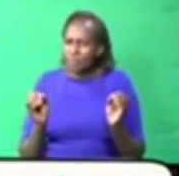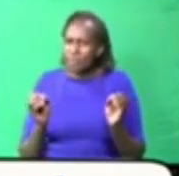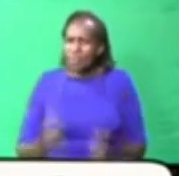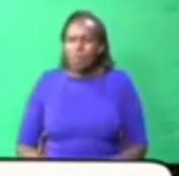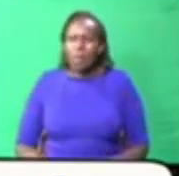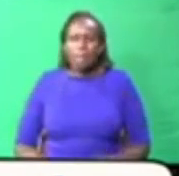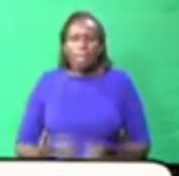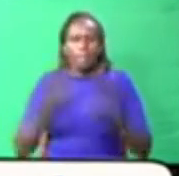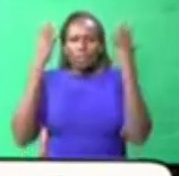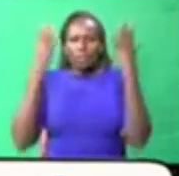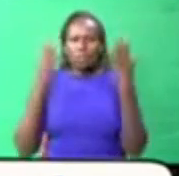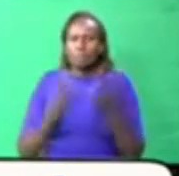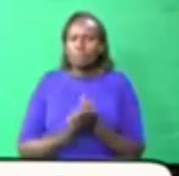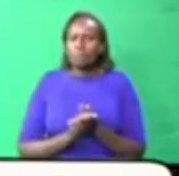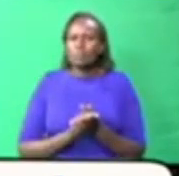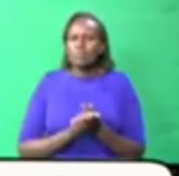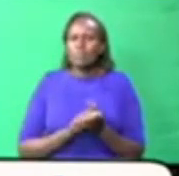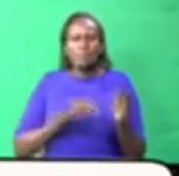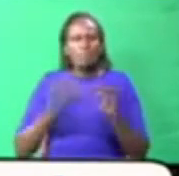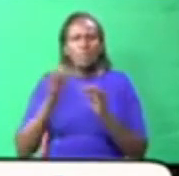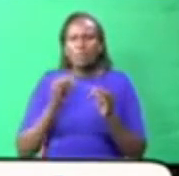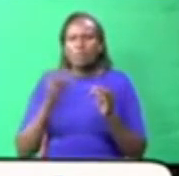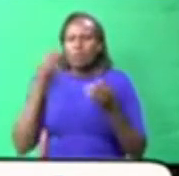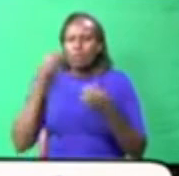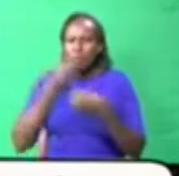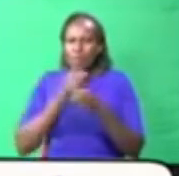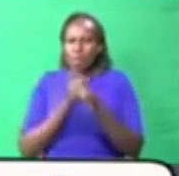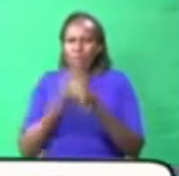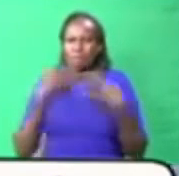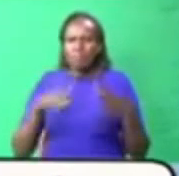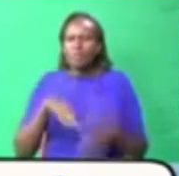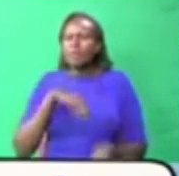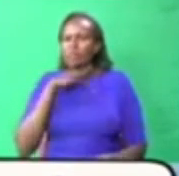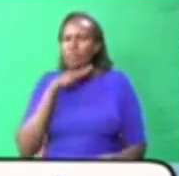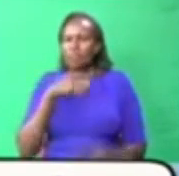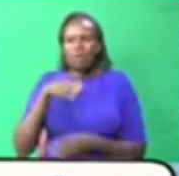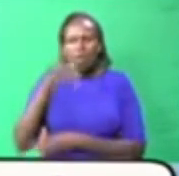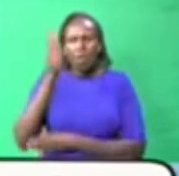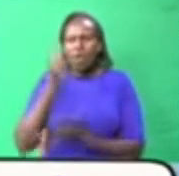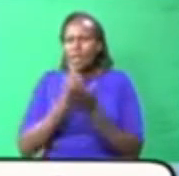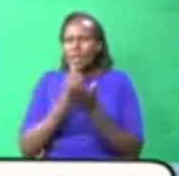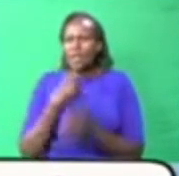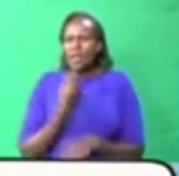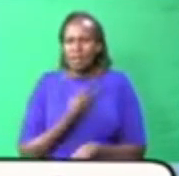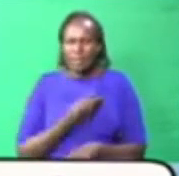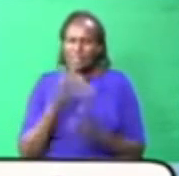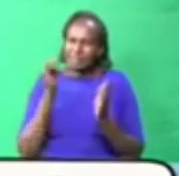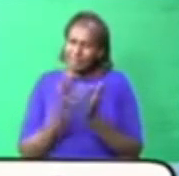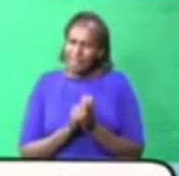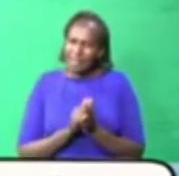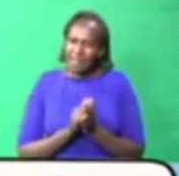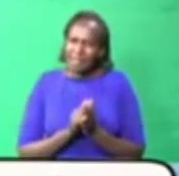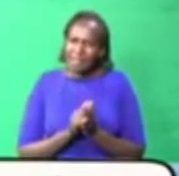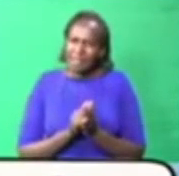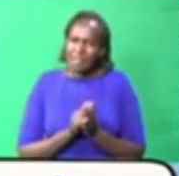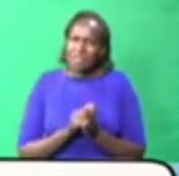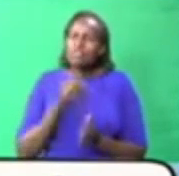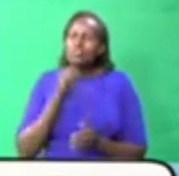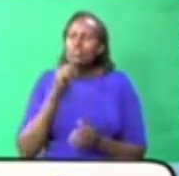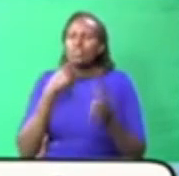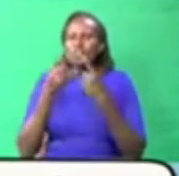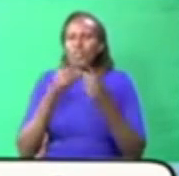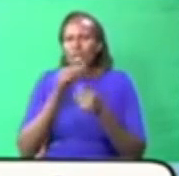moto mkubwa sana, maybe hata inge cause fatalities, watu wangekufa. Si Mungu atusaidie, ya kwamba we will not be talking of the